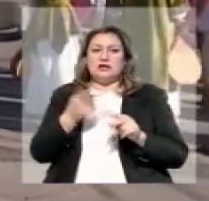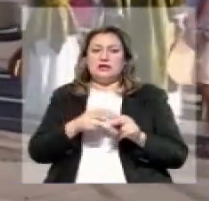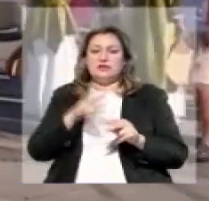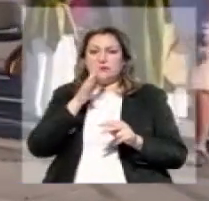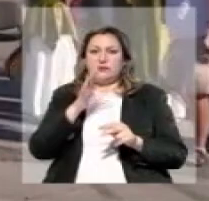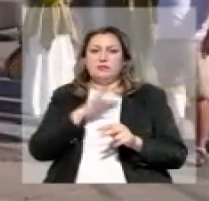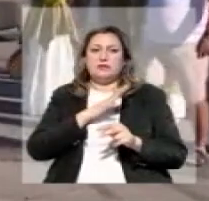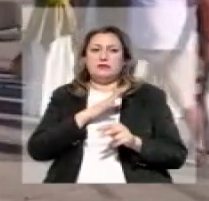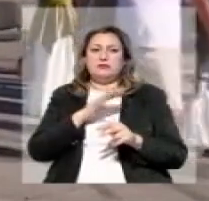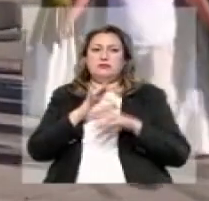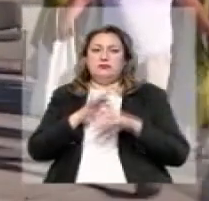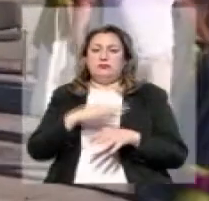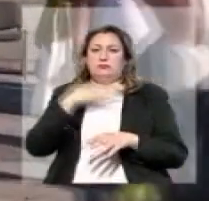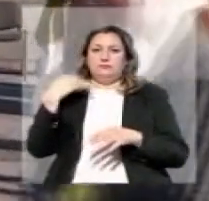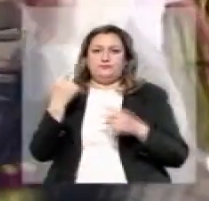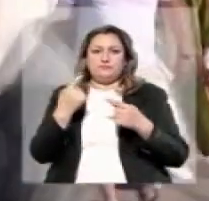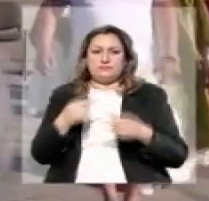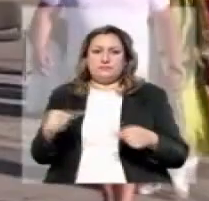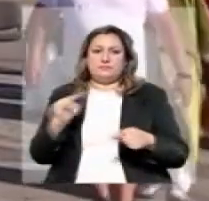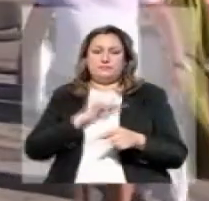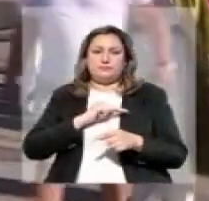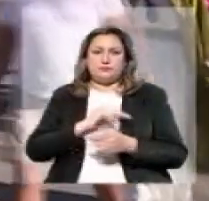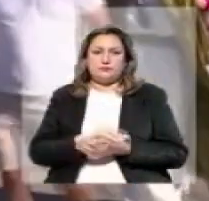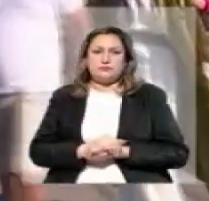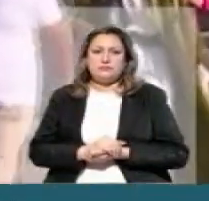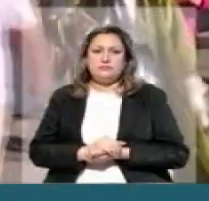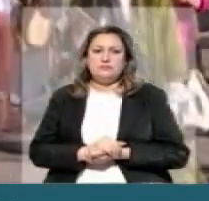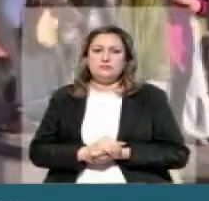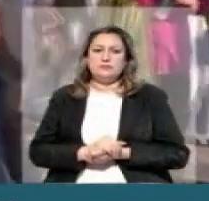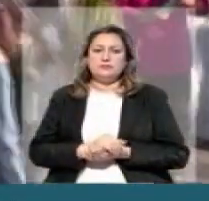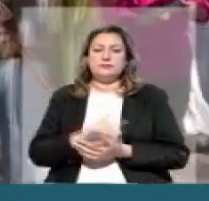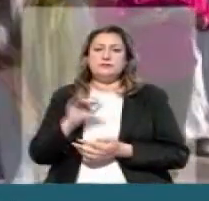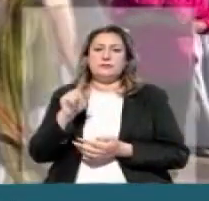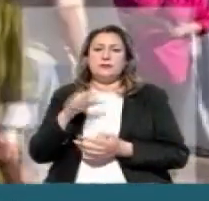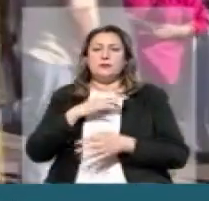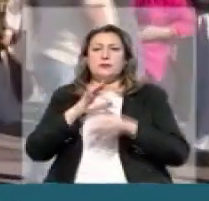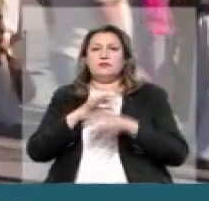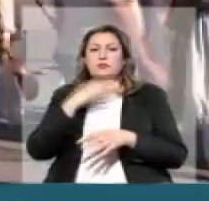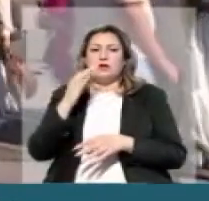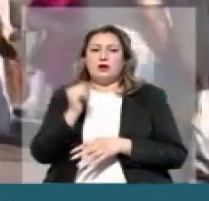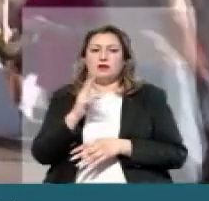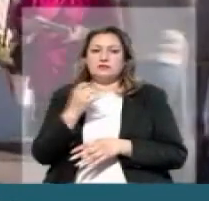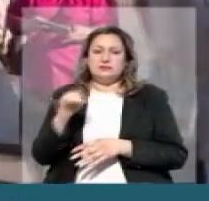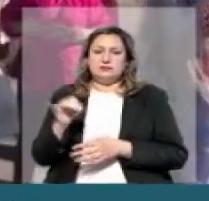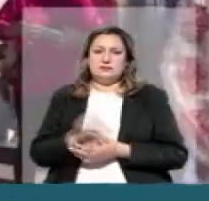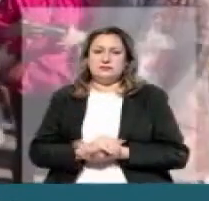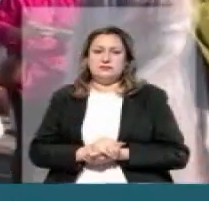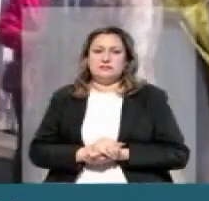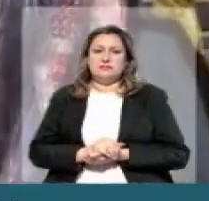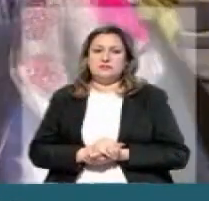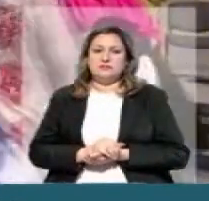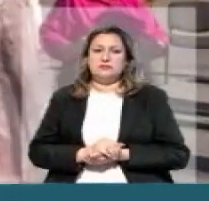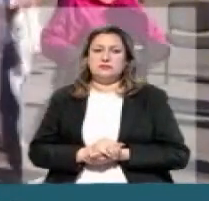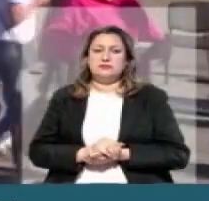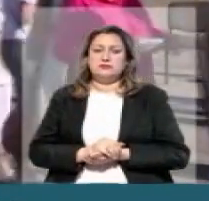ойластырдық. Сонымен 16-шы осы шілдеде Астана Нұрсұлтан қаласында басталды.